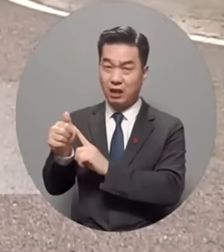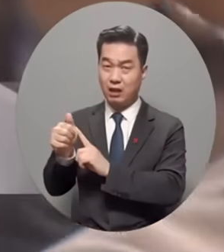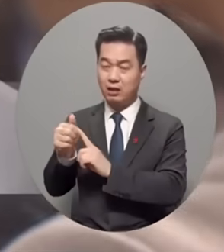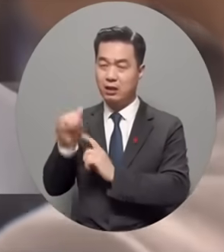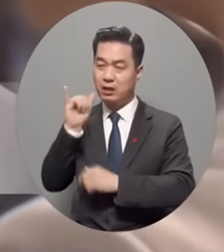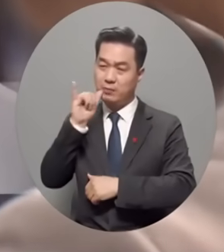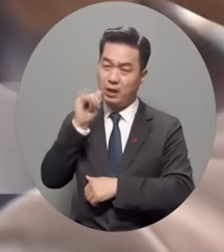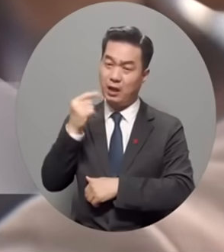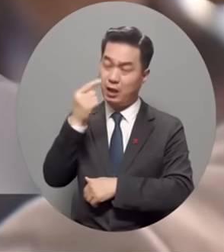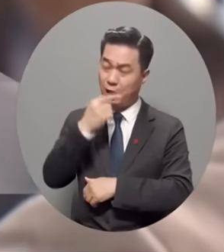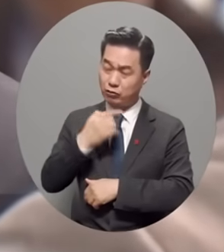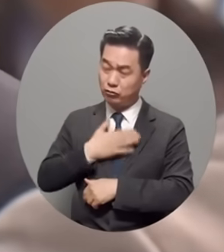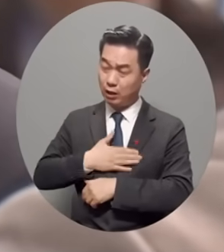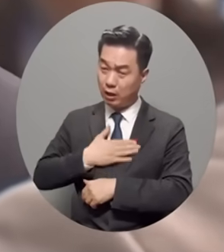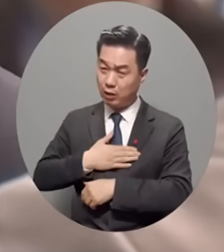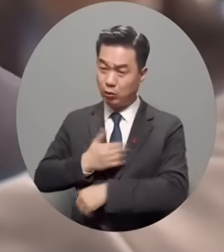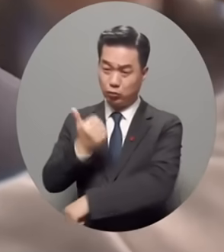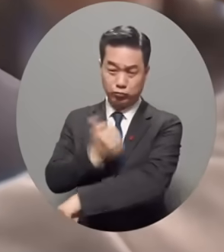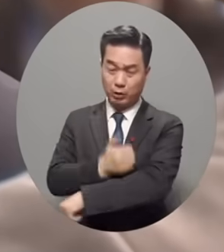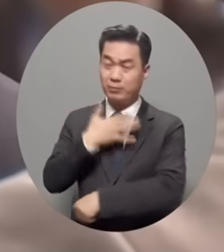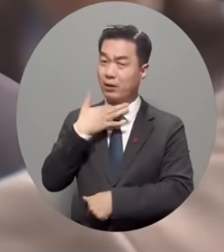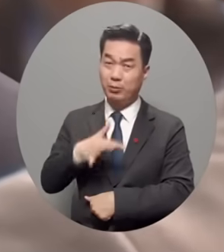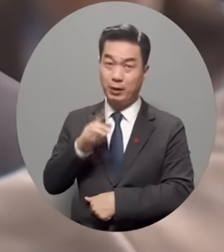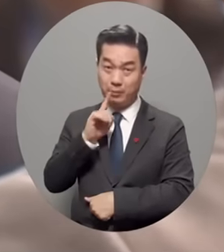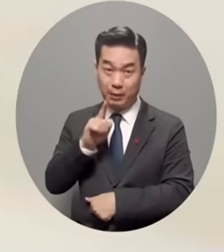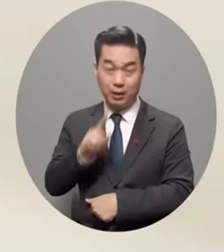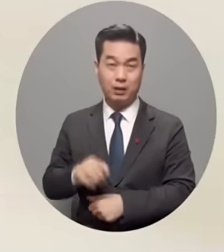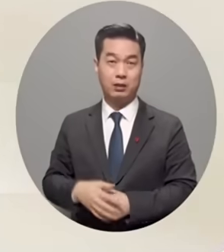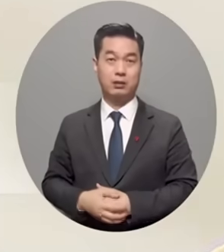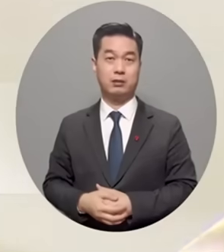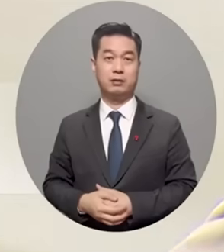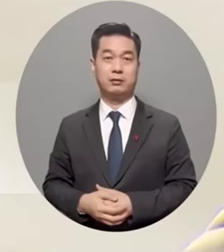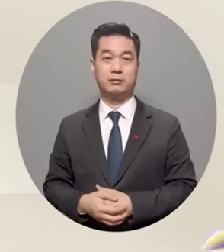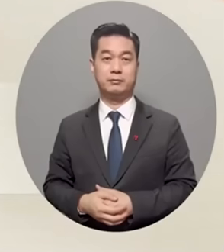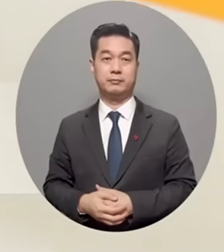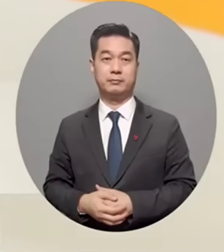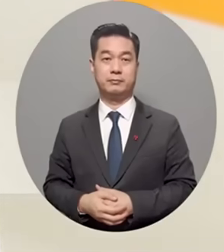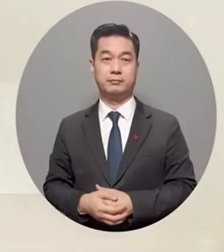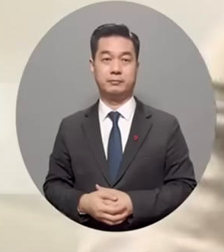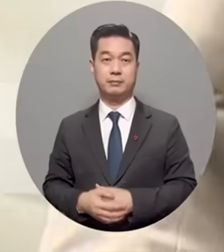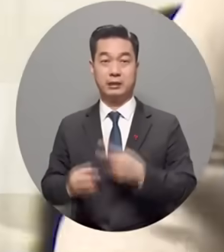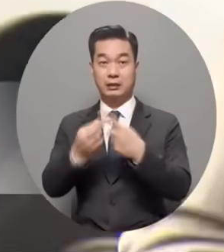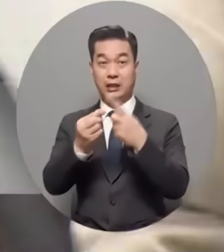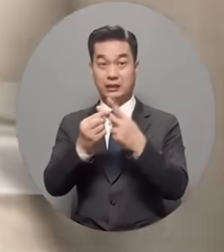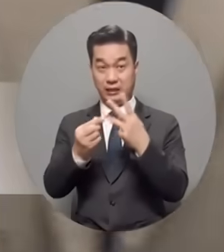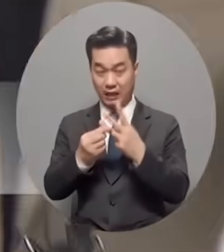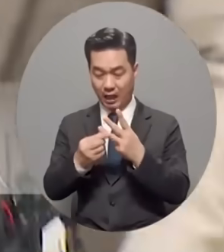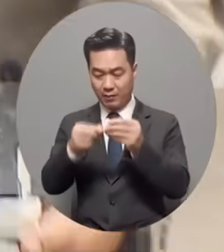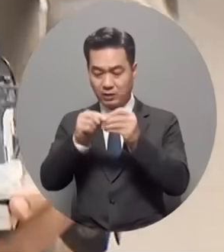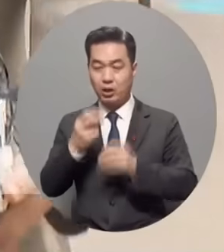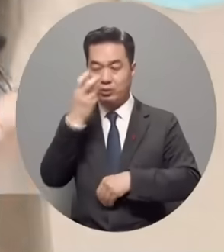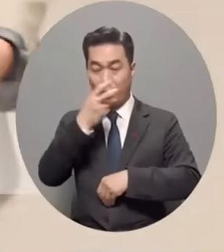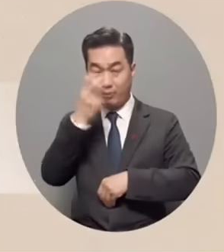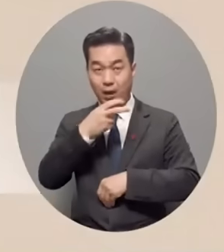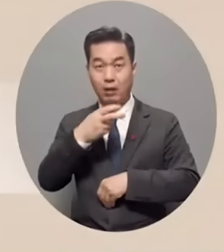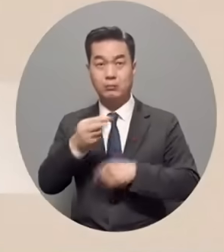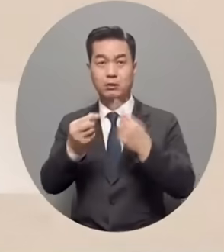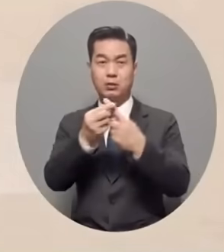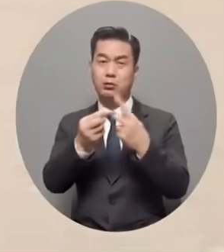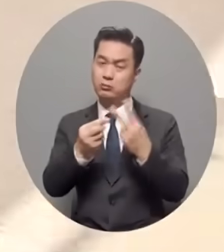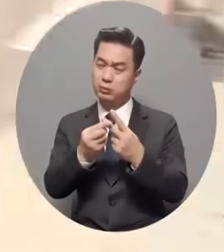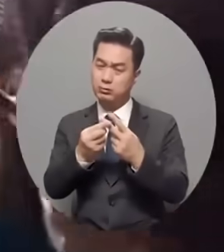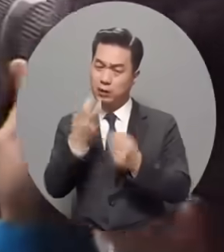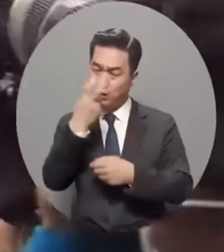투약한 적 없다고 부인했습니다. 이어지는 세 차례의 정밀 검사에서는 두 차례의 음성과 감정 불가 판정을